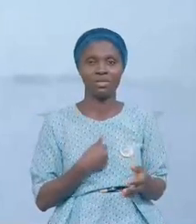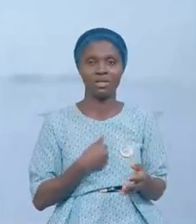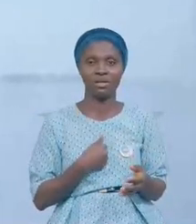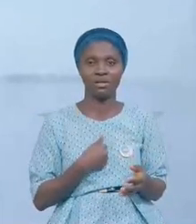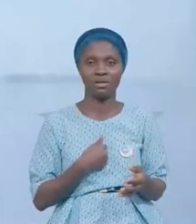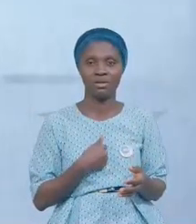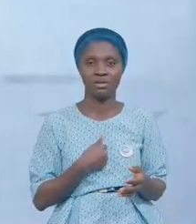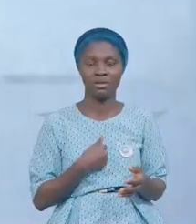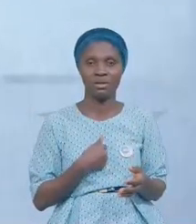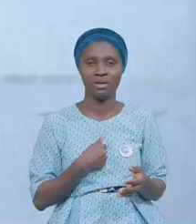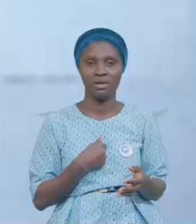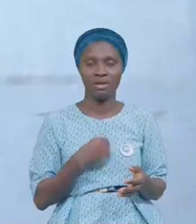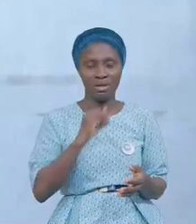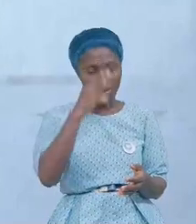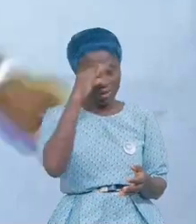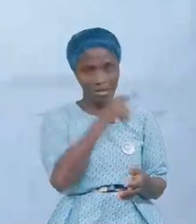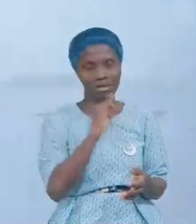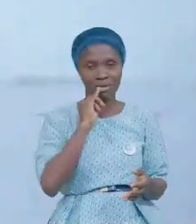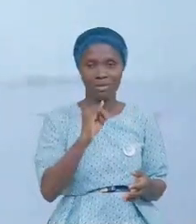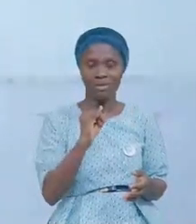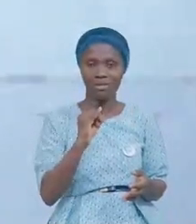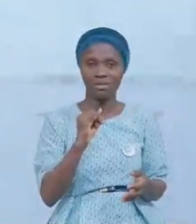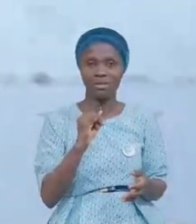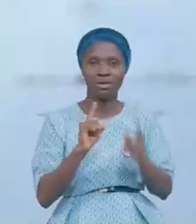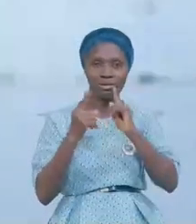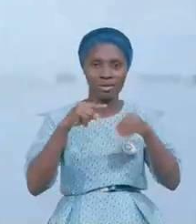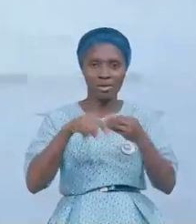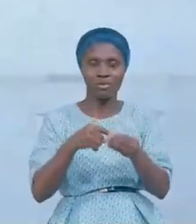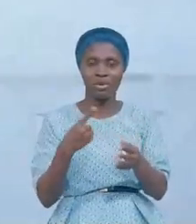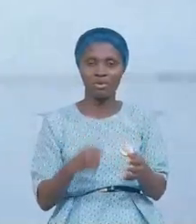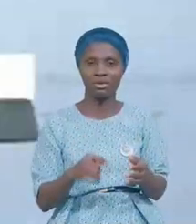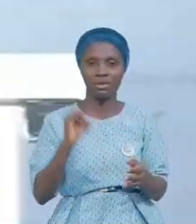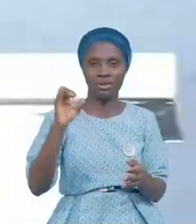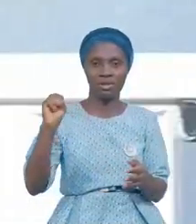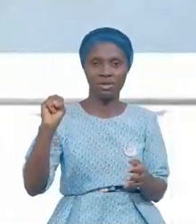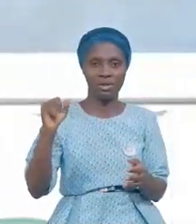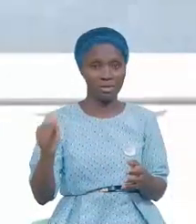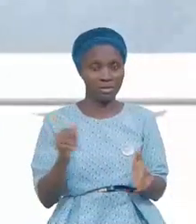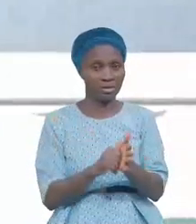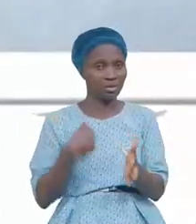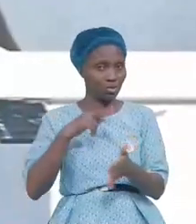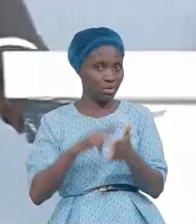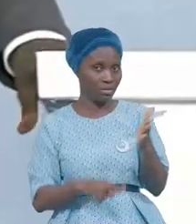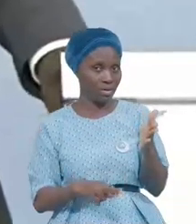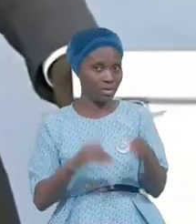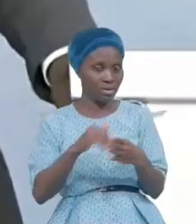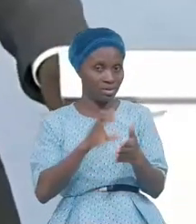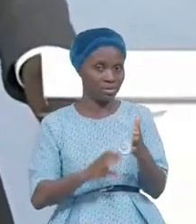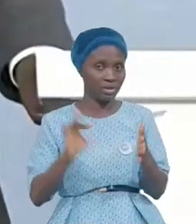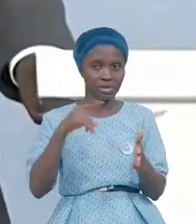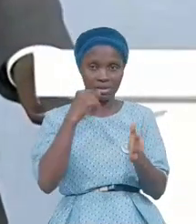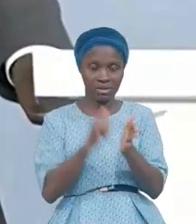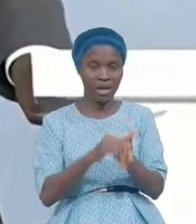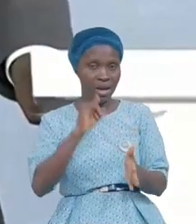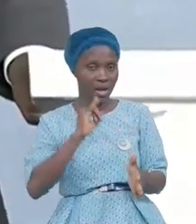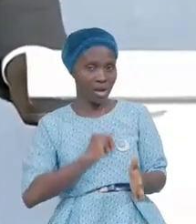Il est en train de citer Ésaïe que nous avons lu dans le chapitre 8. Voici moi et les enfants que l'Éternel m'a